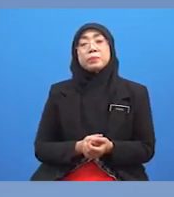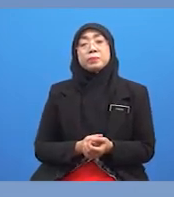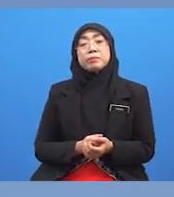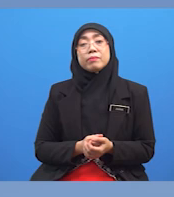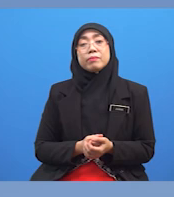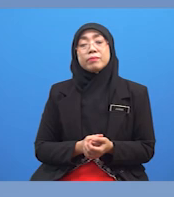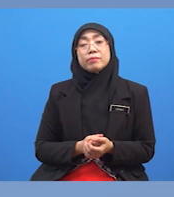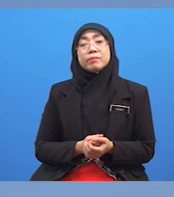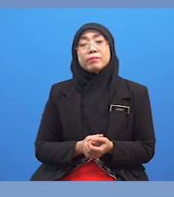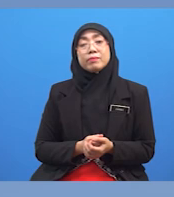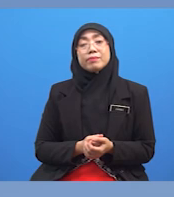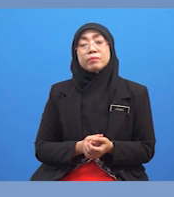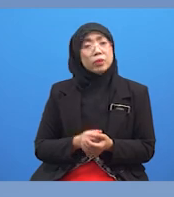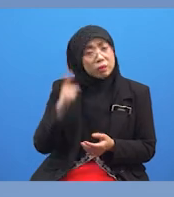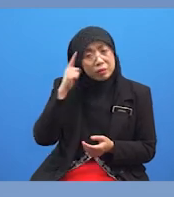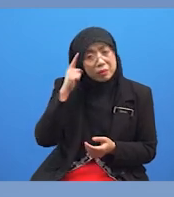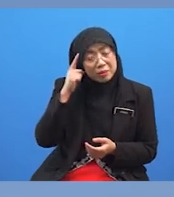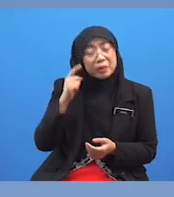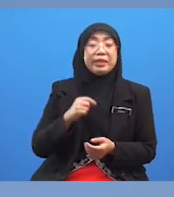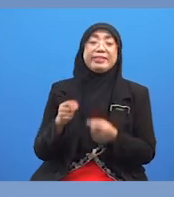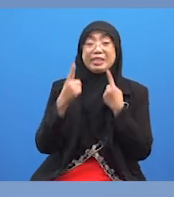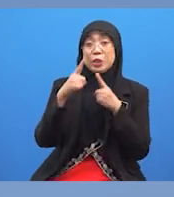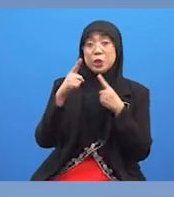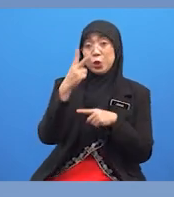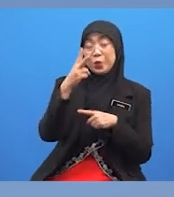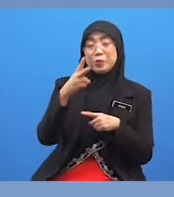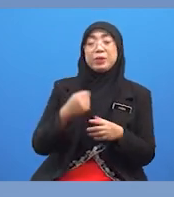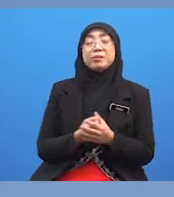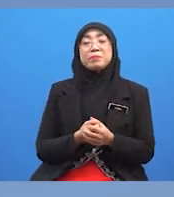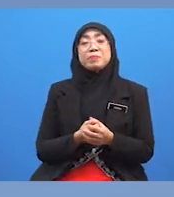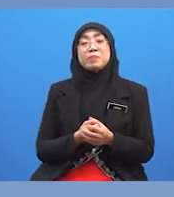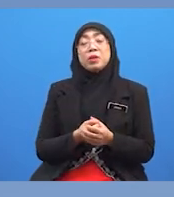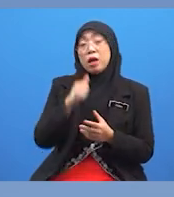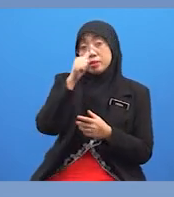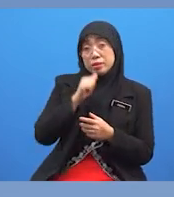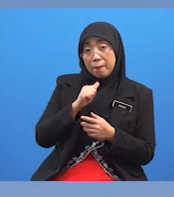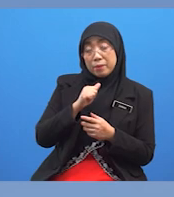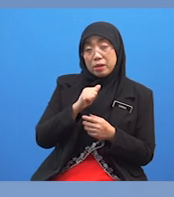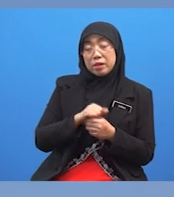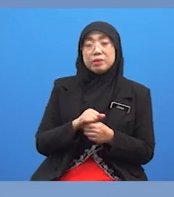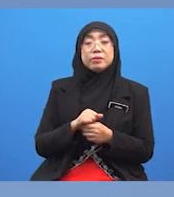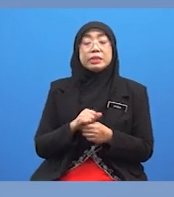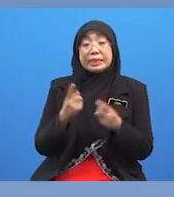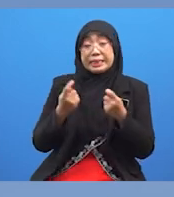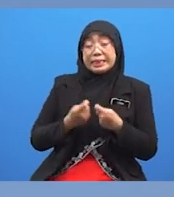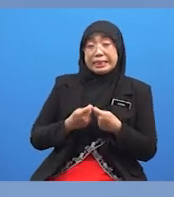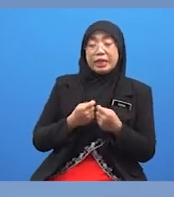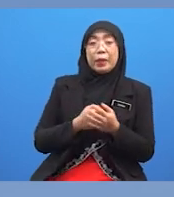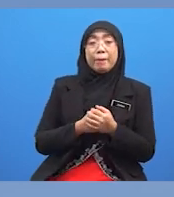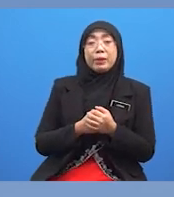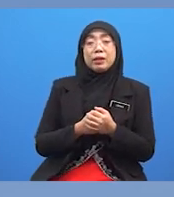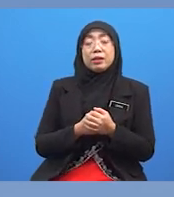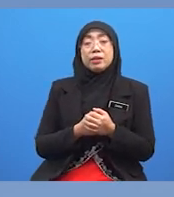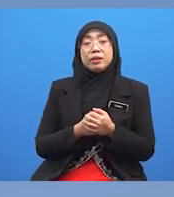Ya, betul. Antara jawapannya ialah sabar, tawakal,